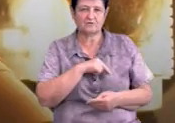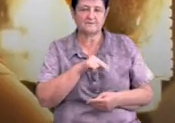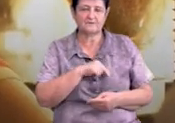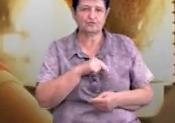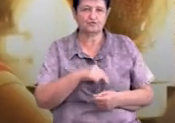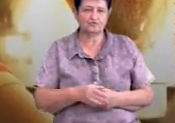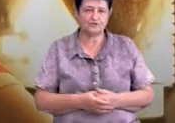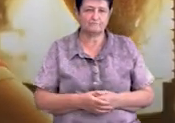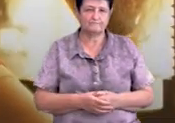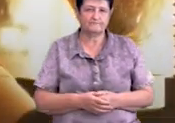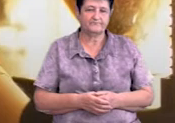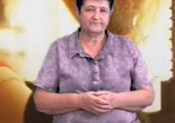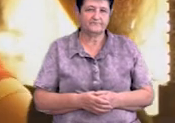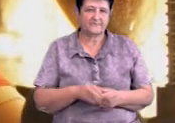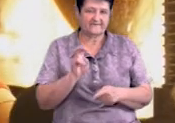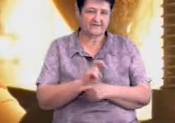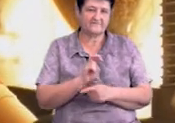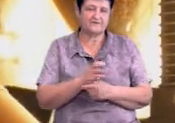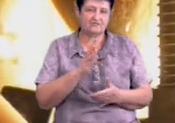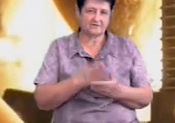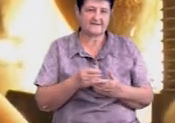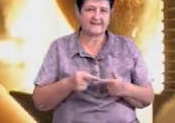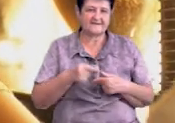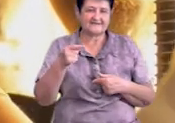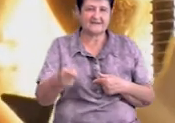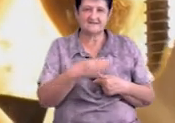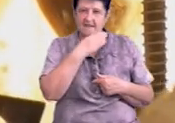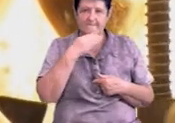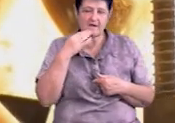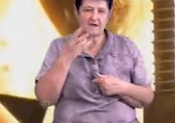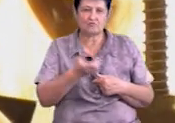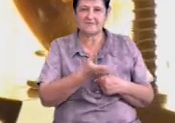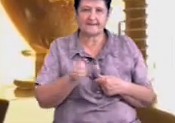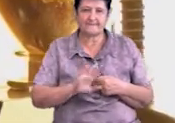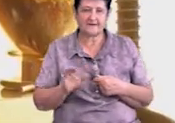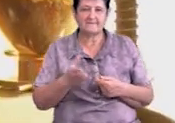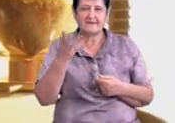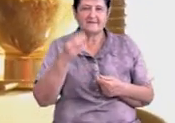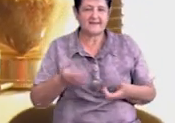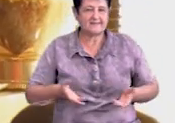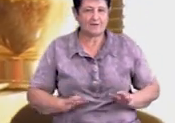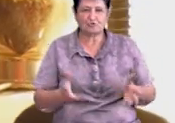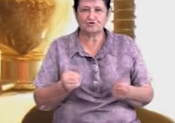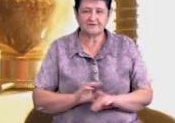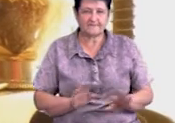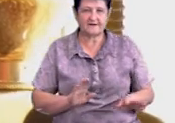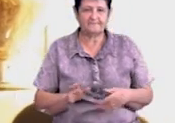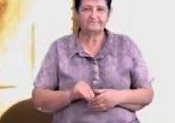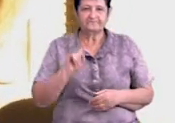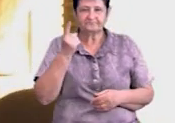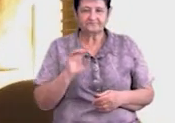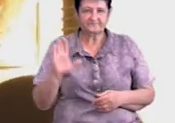вас тут відвідувачів? Дистанція ж тепер, вже ж багато не садовим, не беремо день народжень дитячих, не беремо, наприклад, на завтра, на 1 вересня,